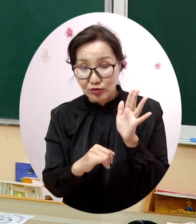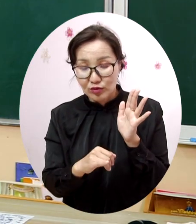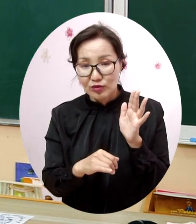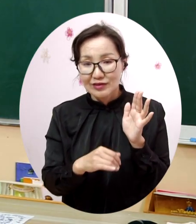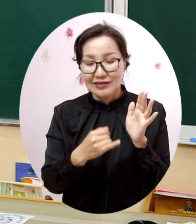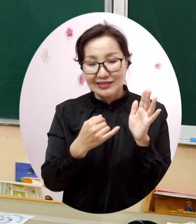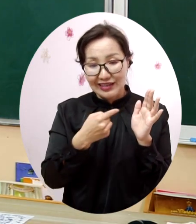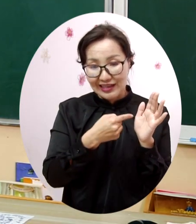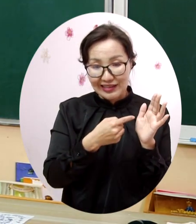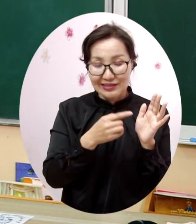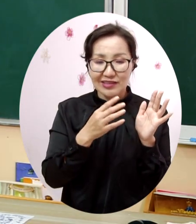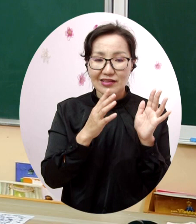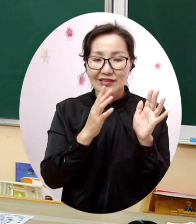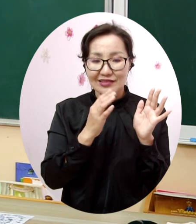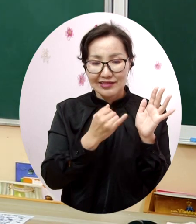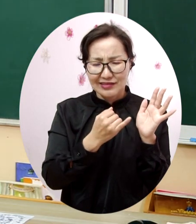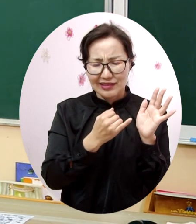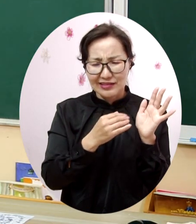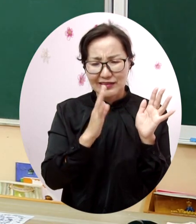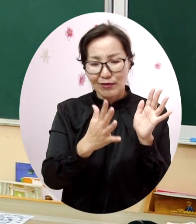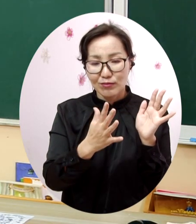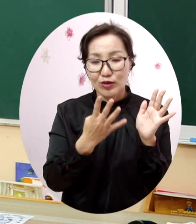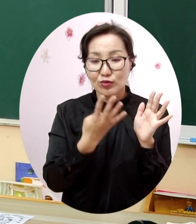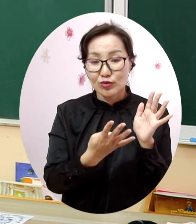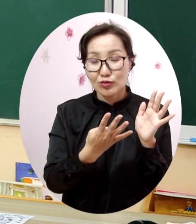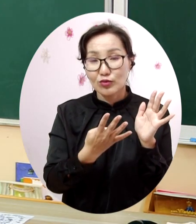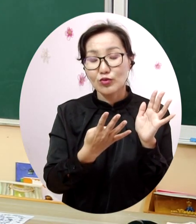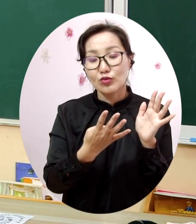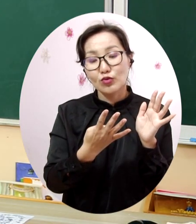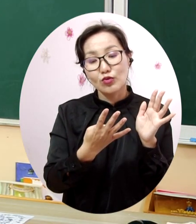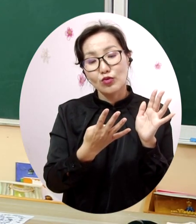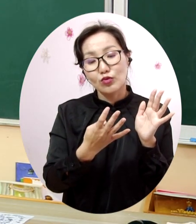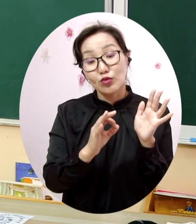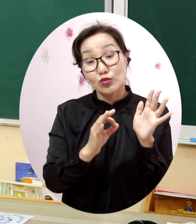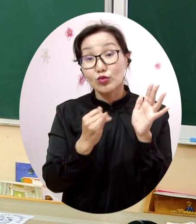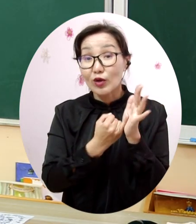9460-аас 5406-аа хасаарай гэсэн байна.